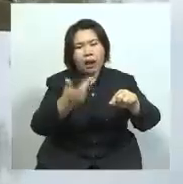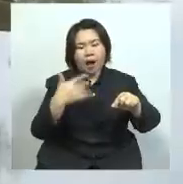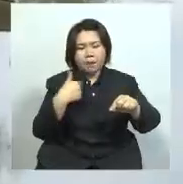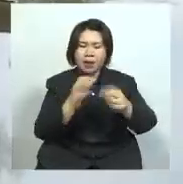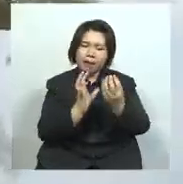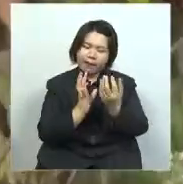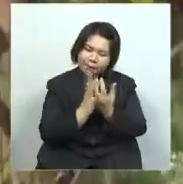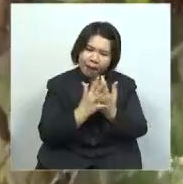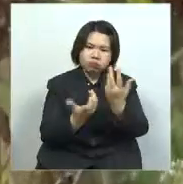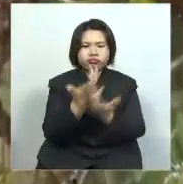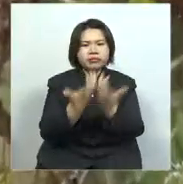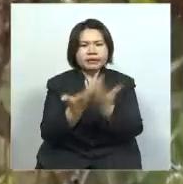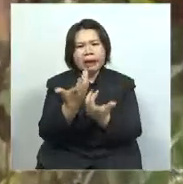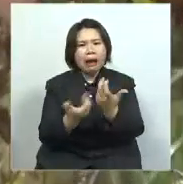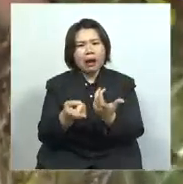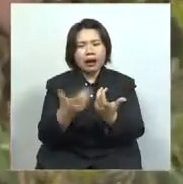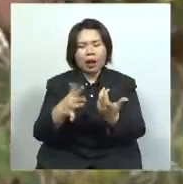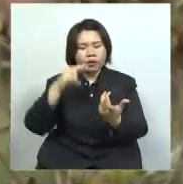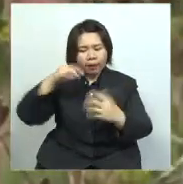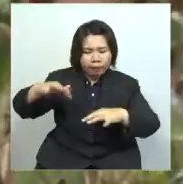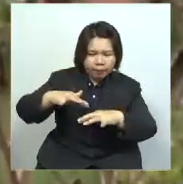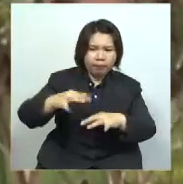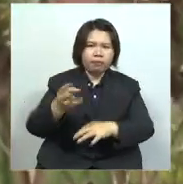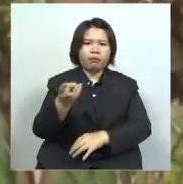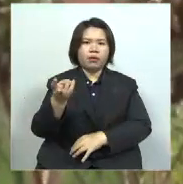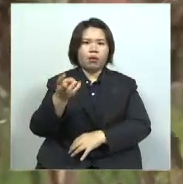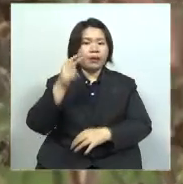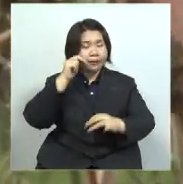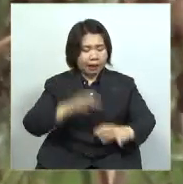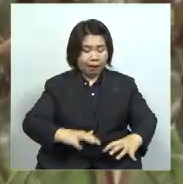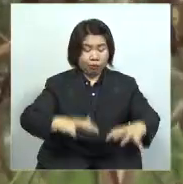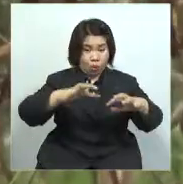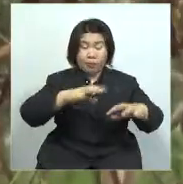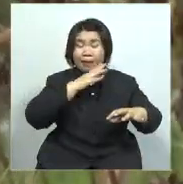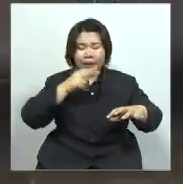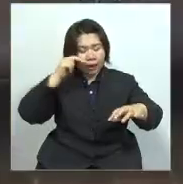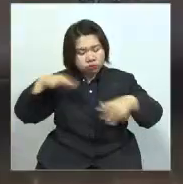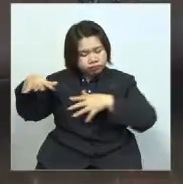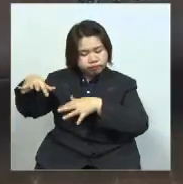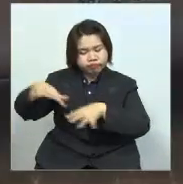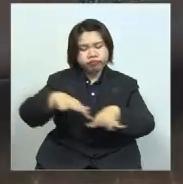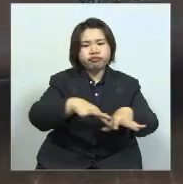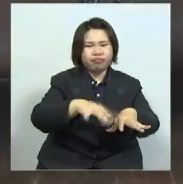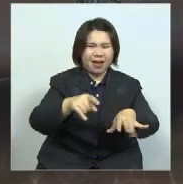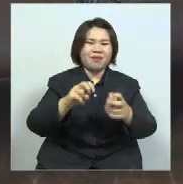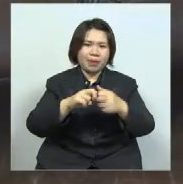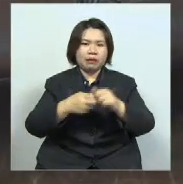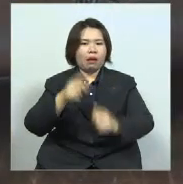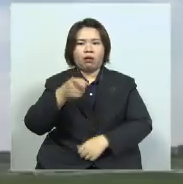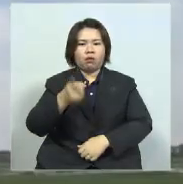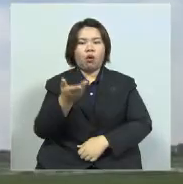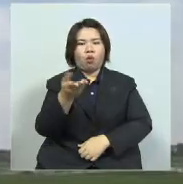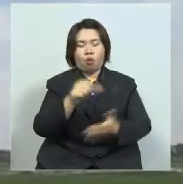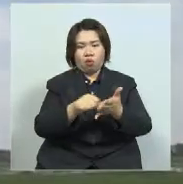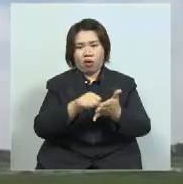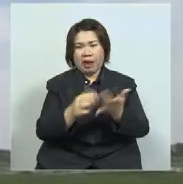มทำให้มีพื้นที่รับน้ำได้น้อยเกิดปัญหาน้ำท่วมในฤดูน้ำหลากซึ่งเป็นปัญหาสำคัญที่ชาวบึงการรอการแก้